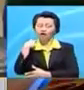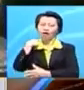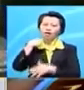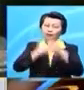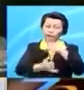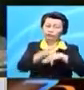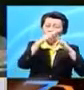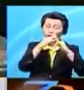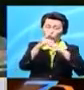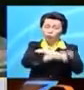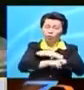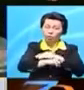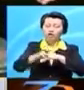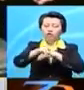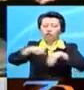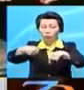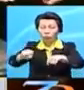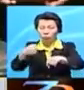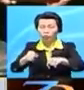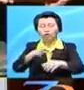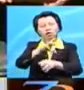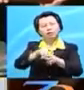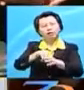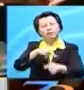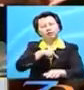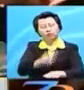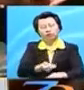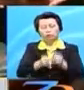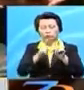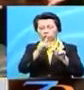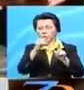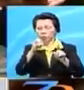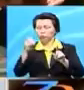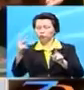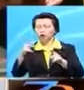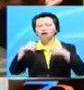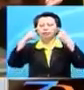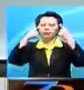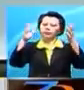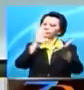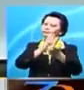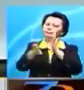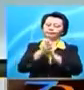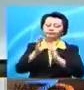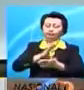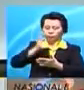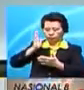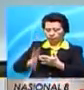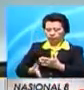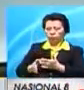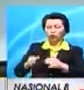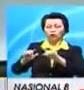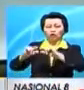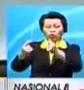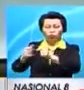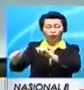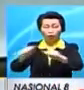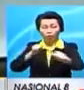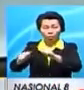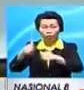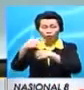pecah rumah dan curi motosikal membabitkan kerugian lebih RM100,000 berjaya diselesaikan. Kumpulan itu aktif